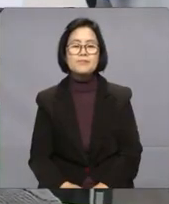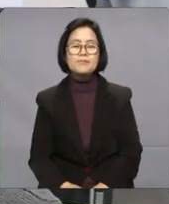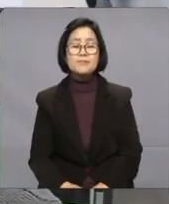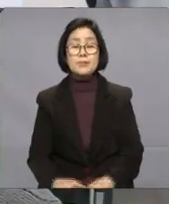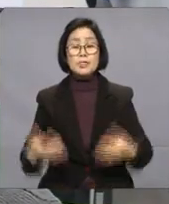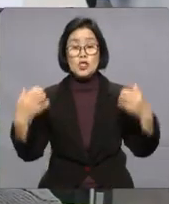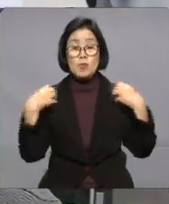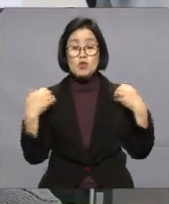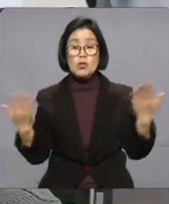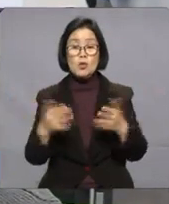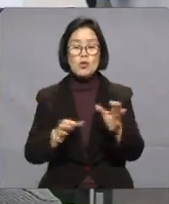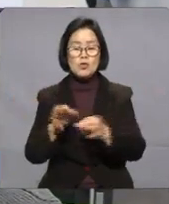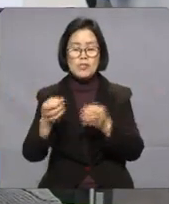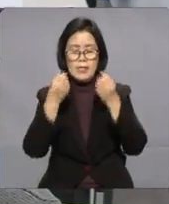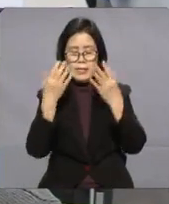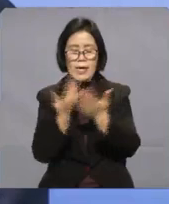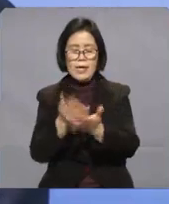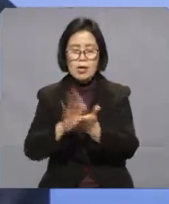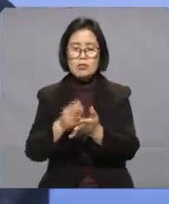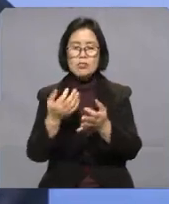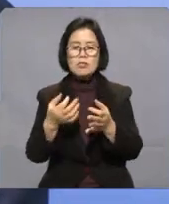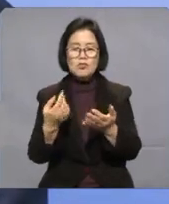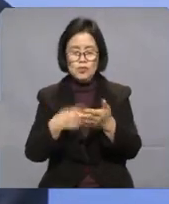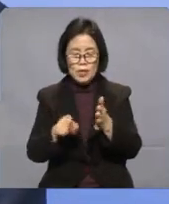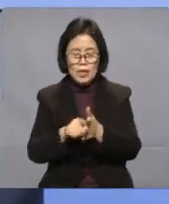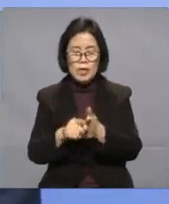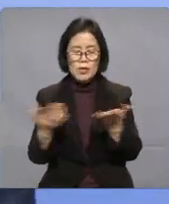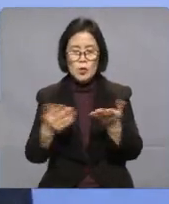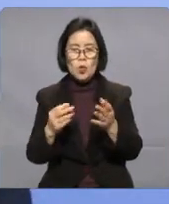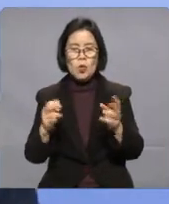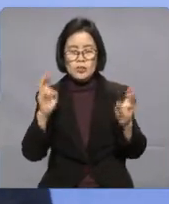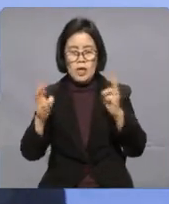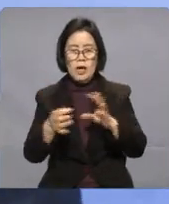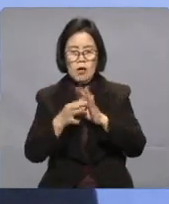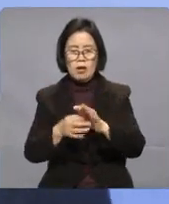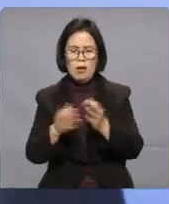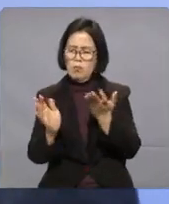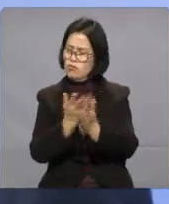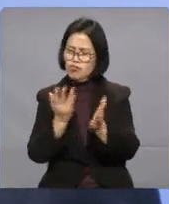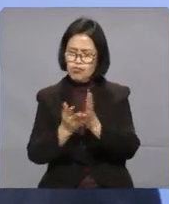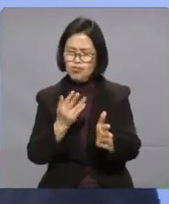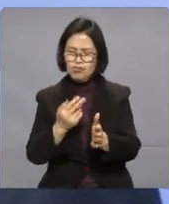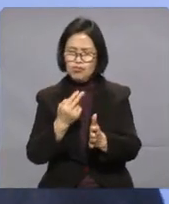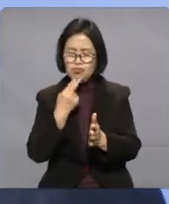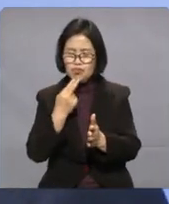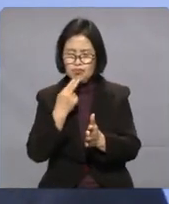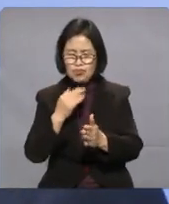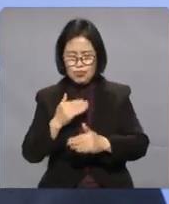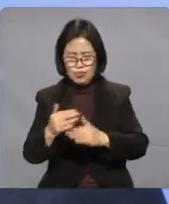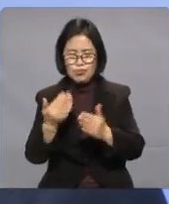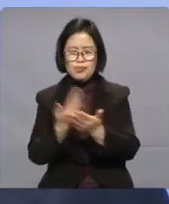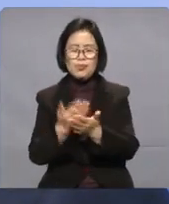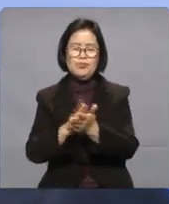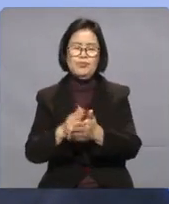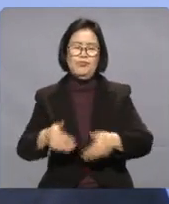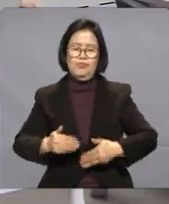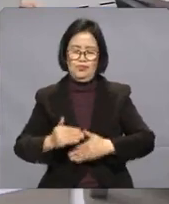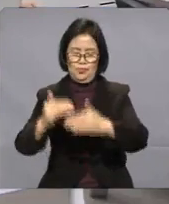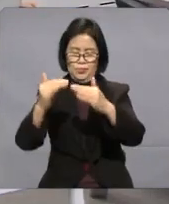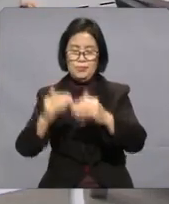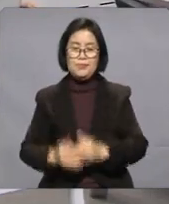정부가 노동시장 개혁을 위해 노사관계 불합리한 관행 개선도 본격 추진합니다 이정시 고용노동부